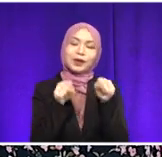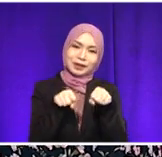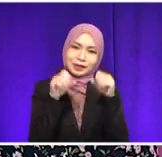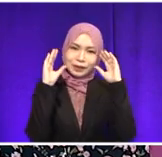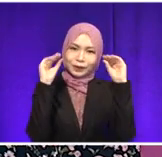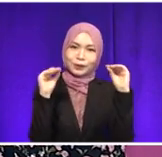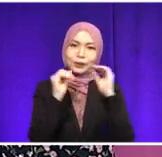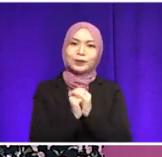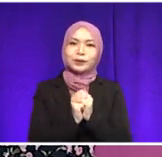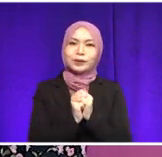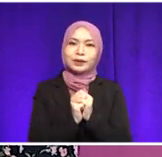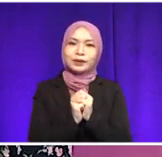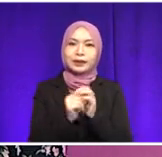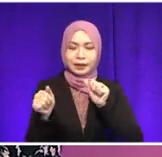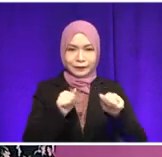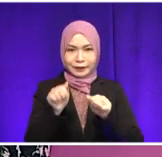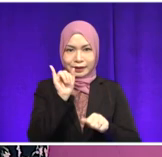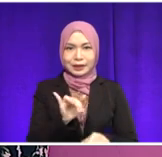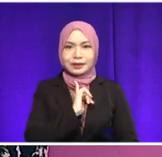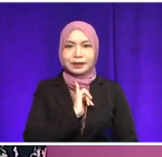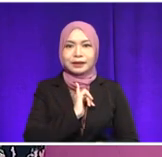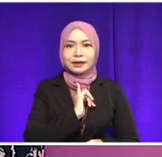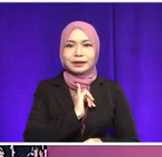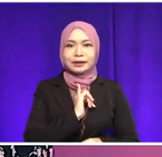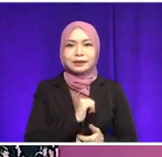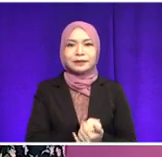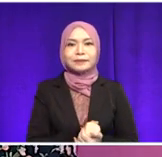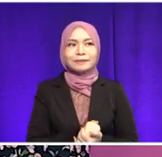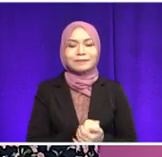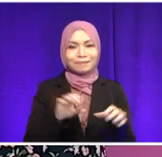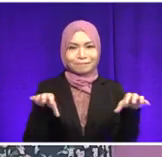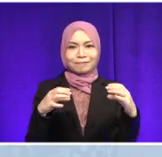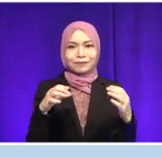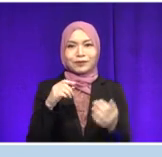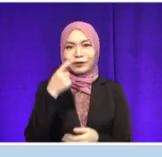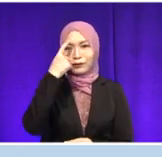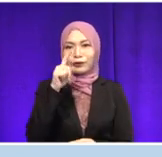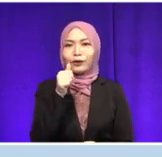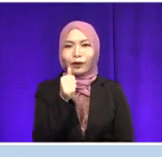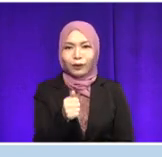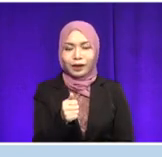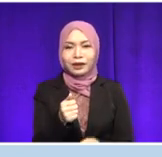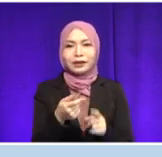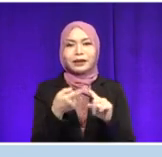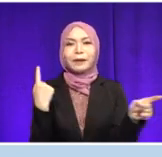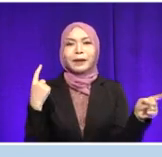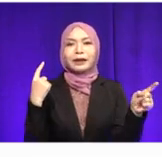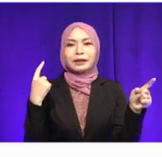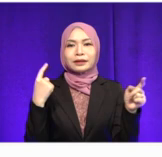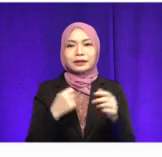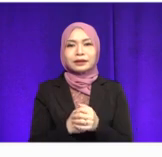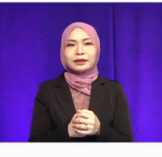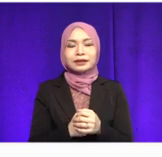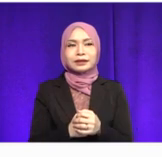jadi sediakan daripada apa yang kutunjukkan tadi sudah